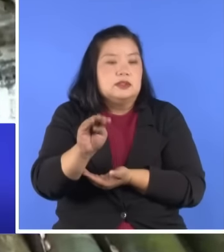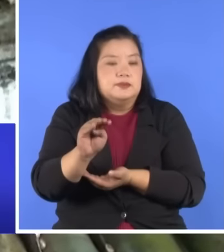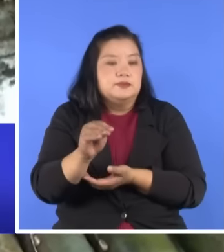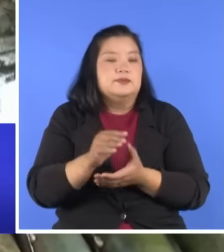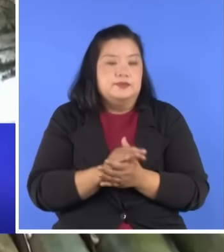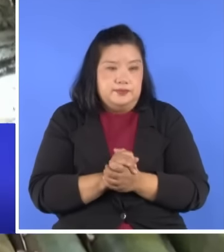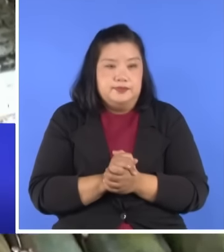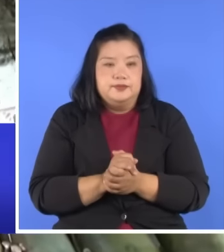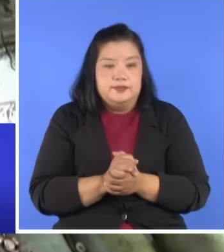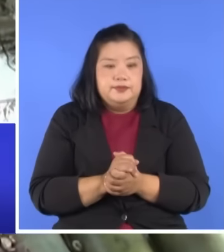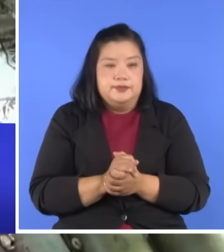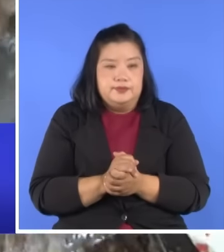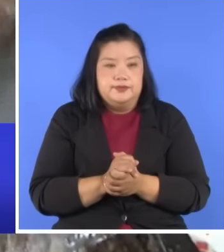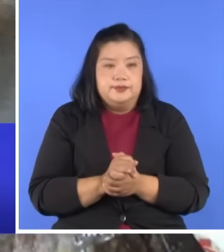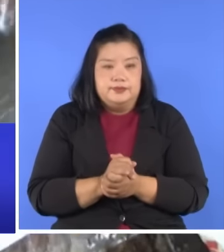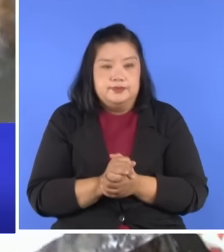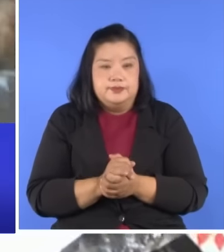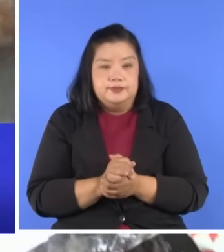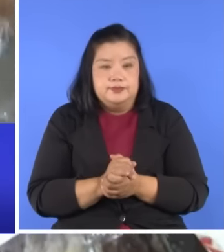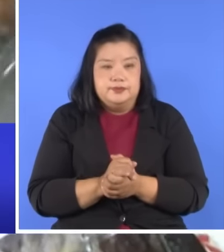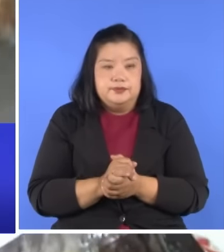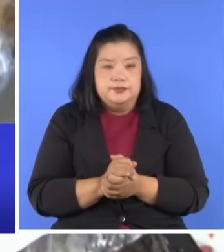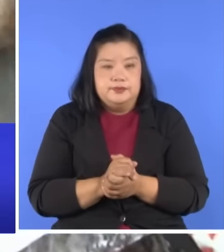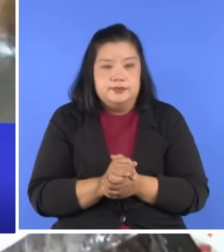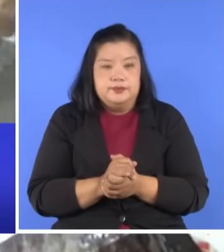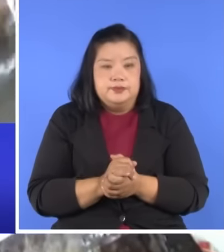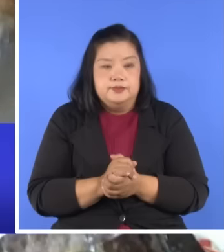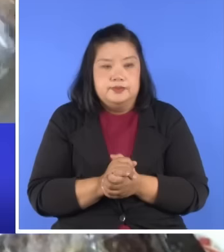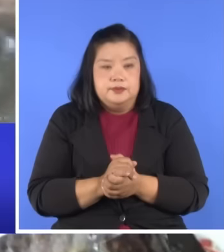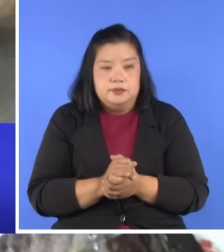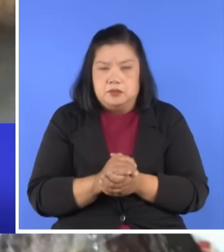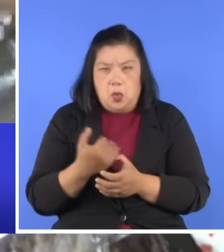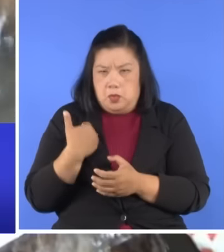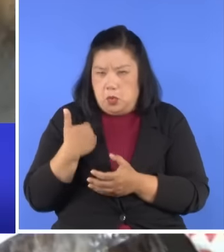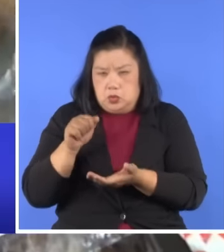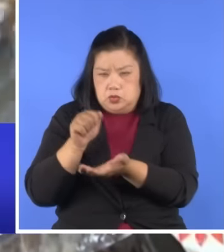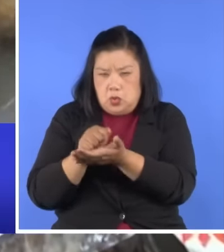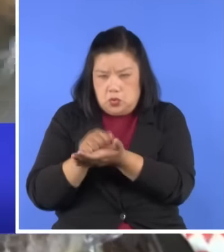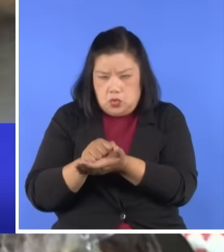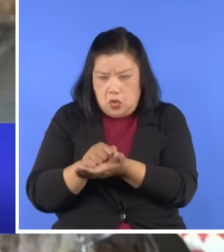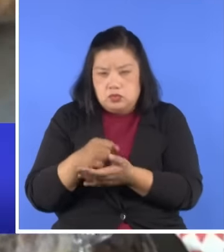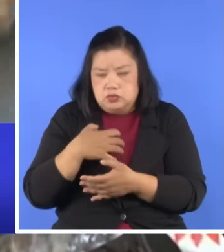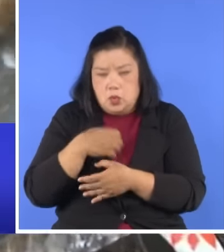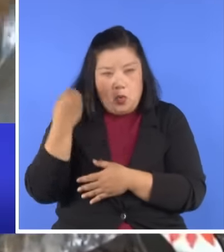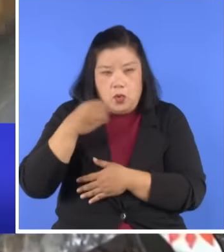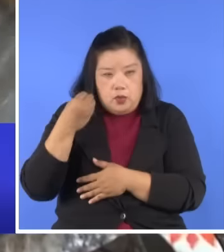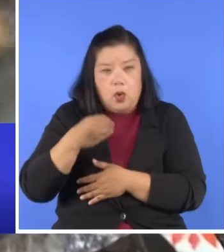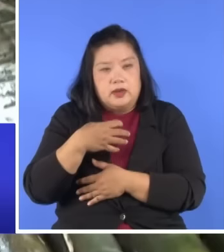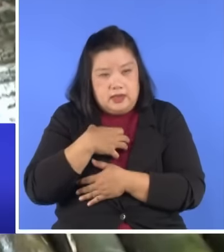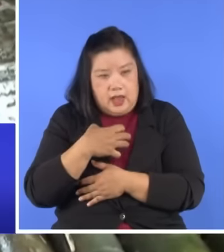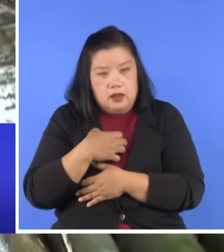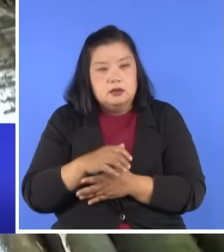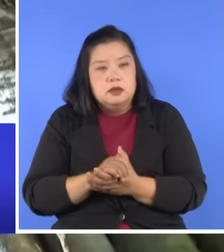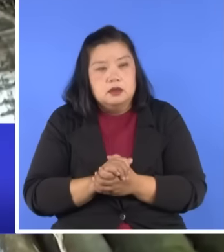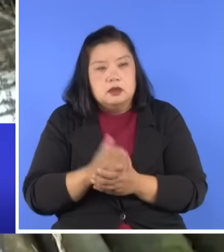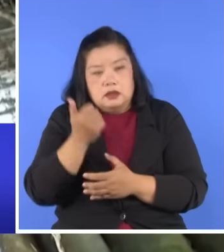ไหนเนี่ยเออลูกเการัดป่านี่นะฮะนะครับแล้วก็ที่สำคัญมีลูกค้าเนี่สั่งตลอดเลยเพราะว่าหากินยากตั้งใจจะเก็บลูกกอไว้เพื่อ